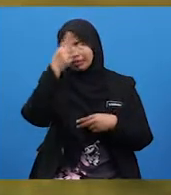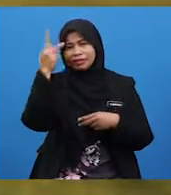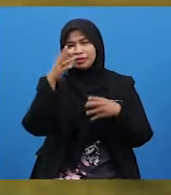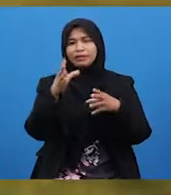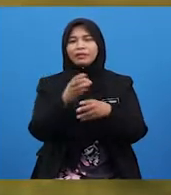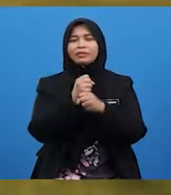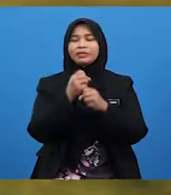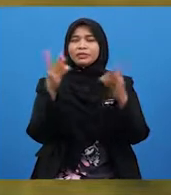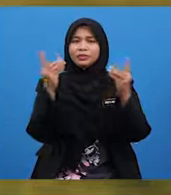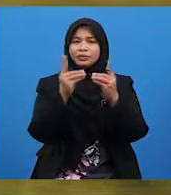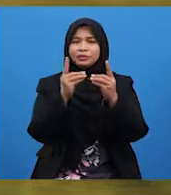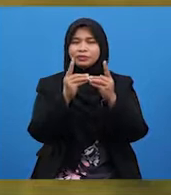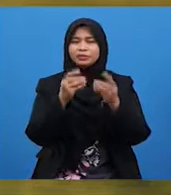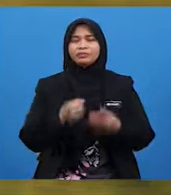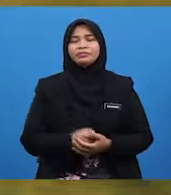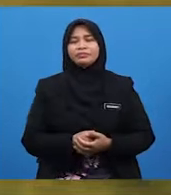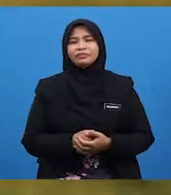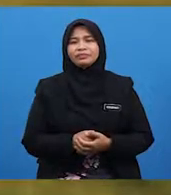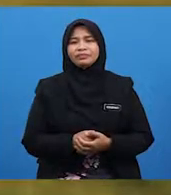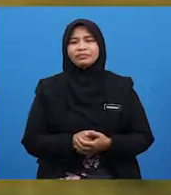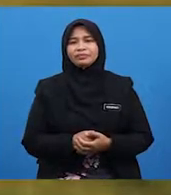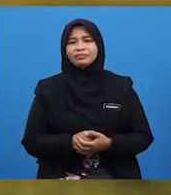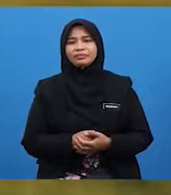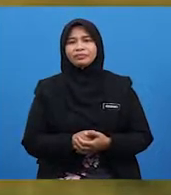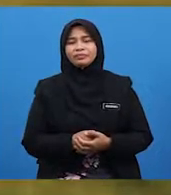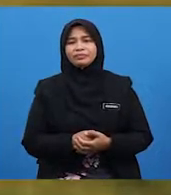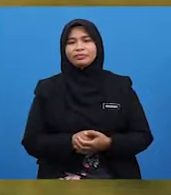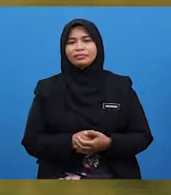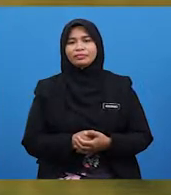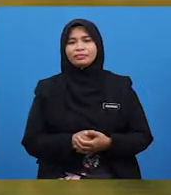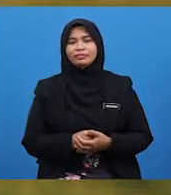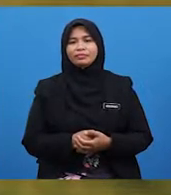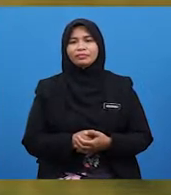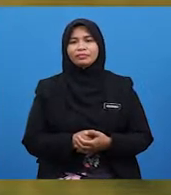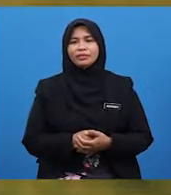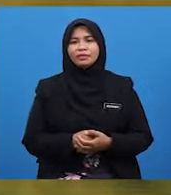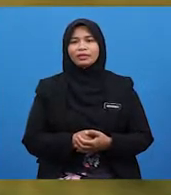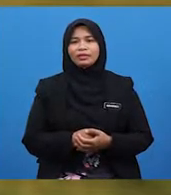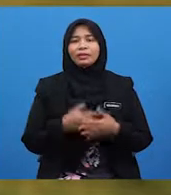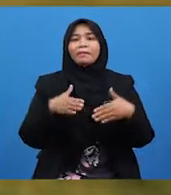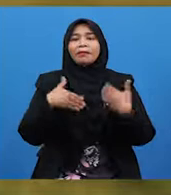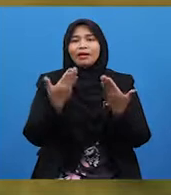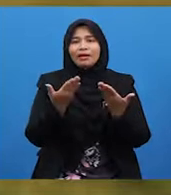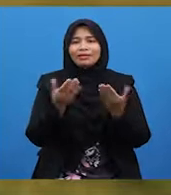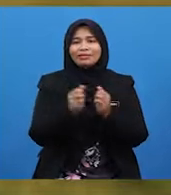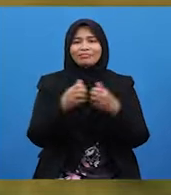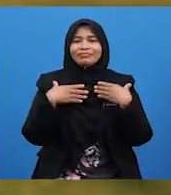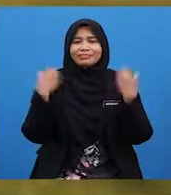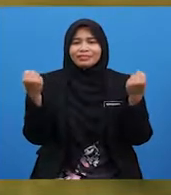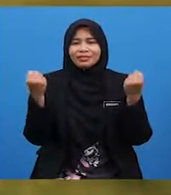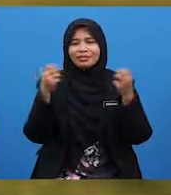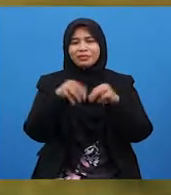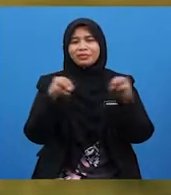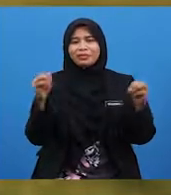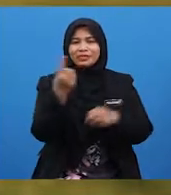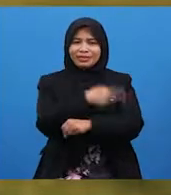dan pembelajaran yang mantap dan hebat untuk murid-murid. Bagaimanakah dengan kesihatan murid-murid hari